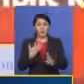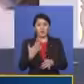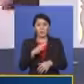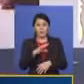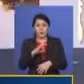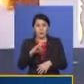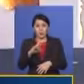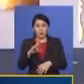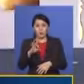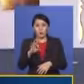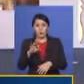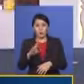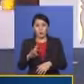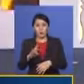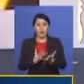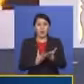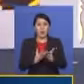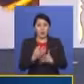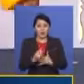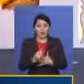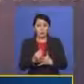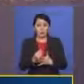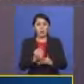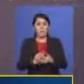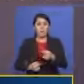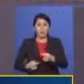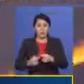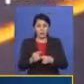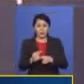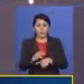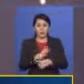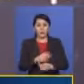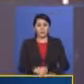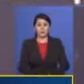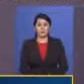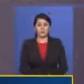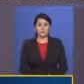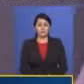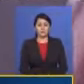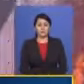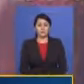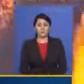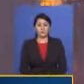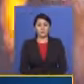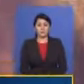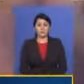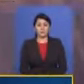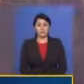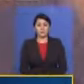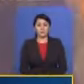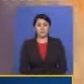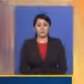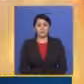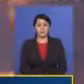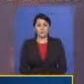артық төлем ақылар аударылды. Такой большой ущерб на бройлерное производство у нас